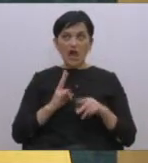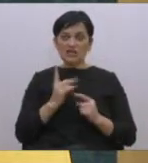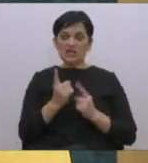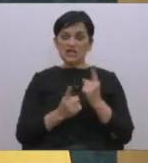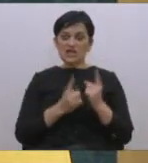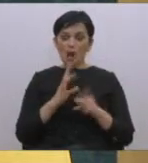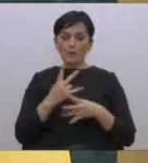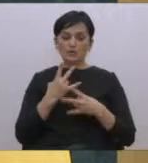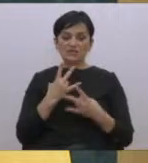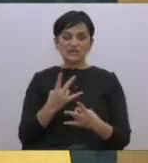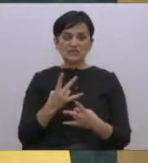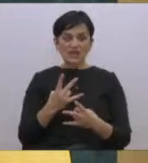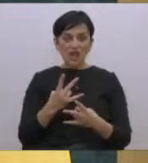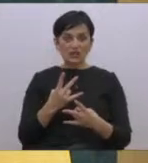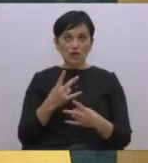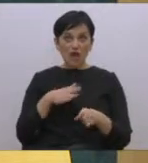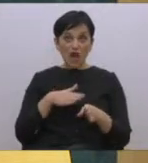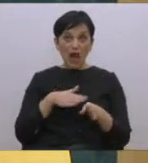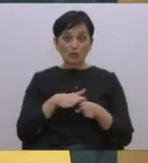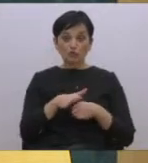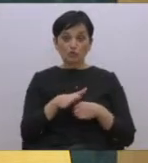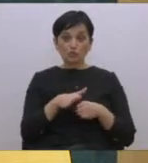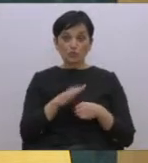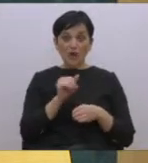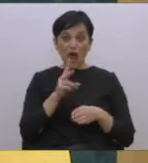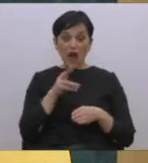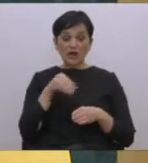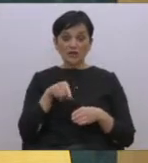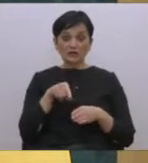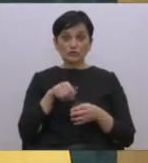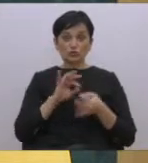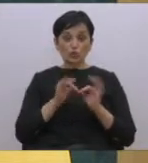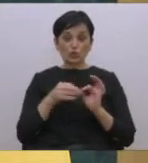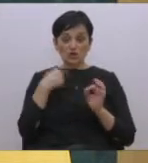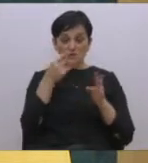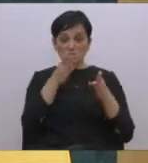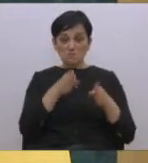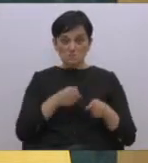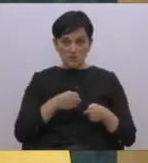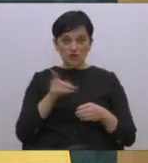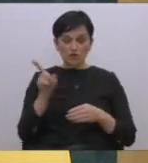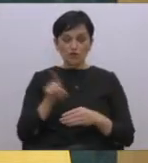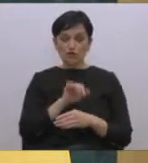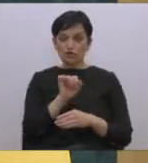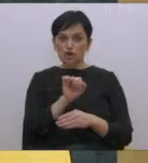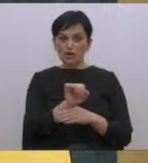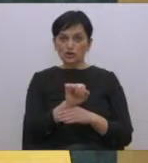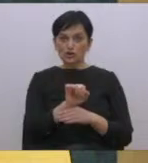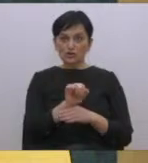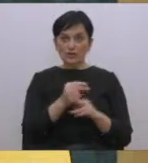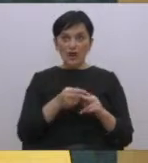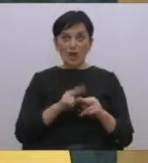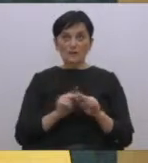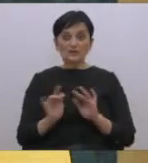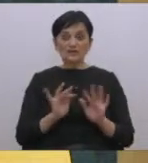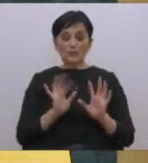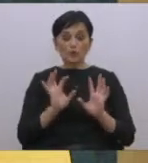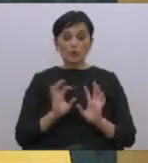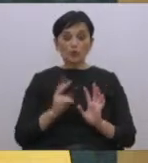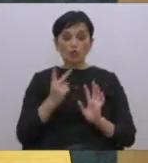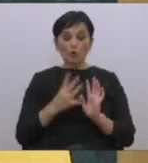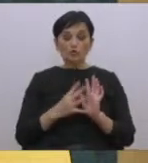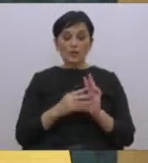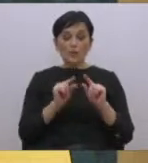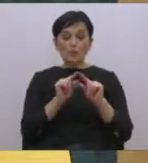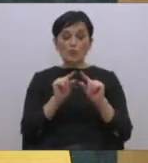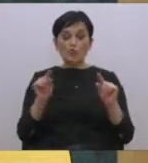გამოუსწორებელ ზიანს მიაყენებს დაუყოვნებლივი აღსრულება აქტის კონკრეტულ პირს, ამ შემთხვევაში შეაჩერებს. Სწორედ აი ამ საპროცესო კოდექსის 29